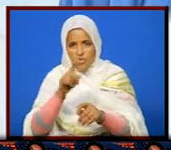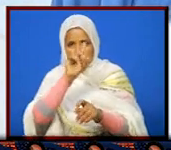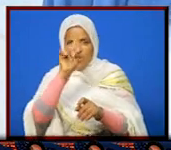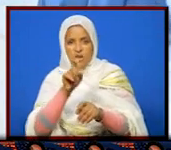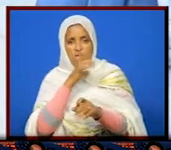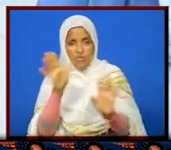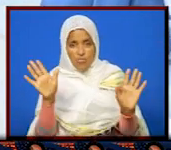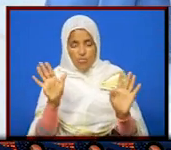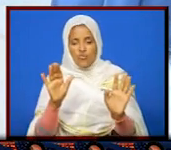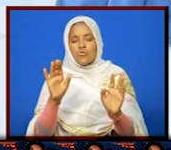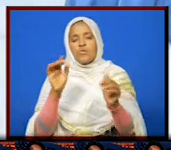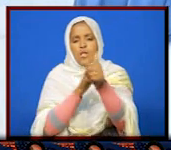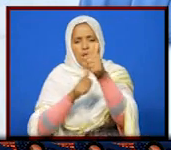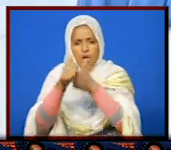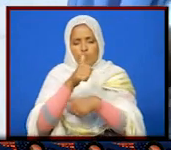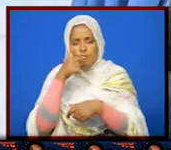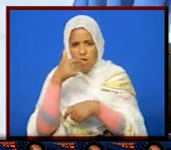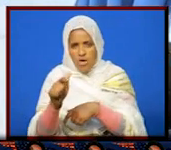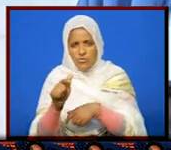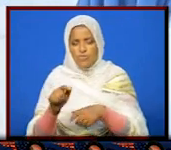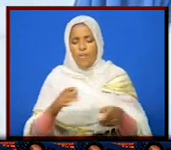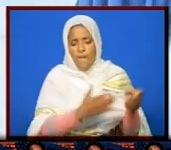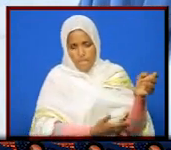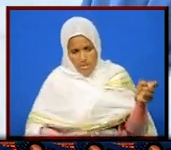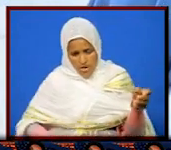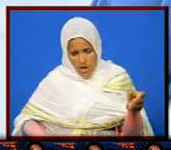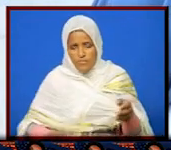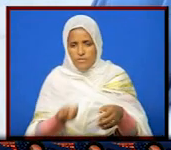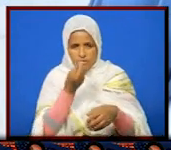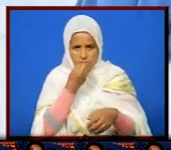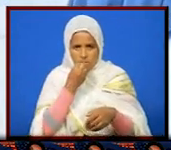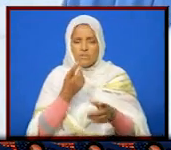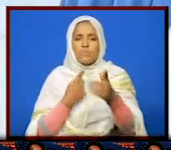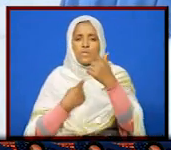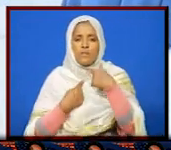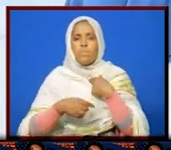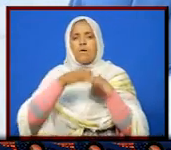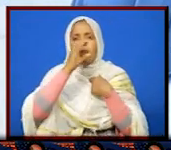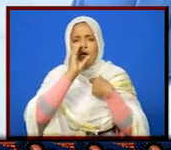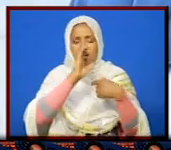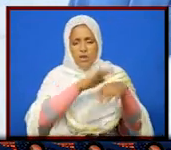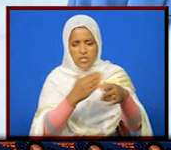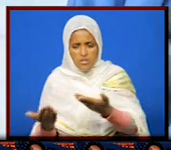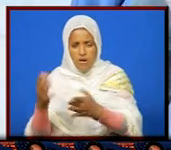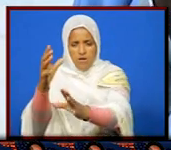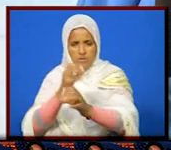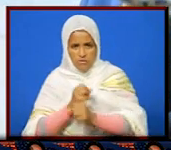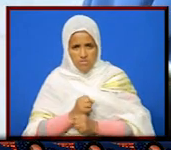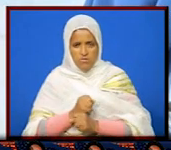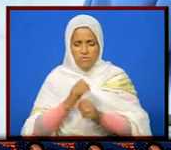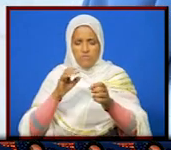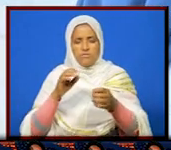የተባልነ? እንዳይሉ ምንድን ነው ቀድሞ ያላቸው? ብራብ አብልታችሁኛል፣ ብጠማ አጠጥታችሁኛል፣ እንግዳ